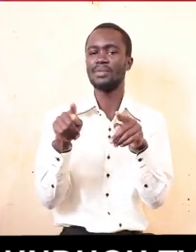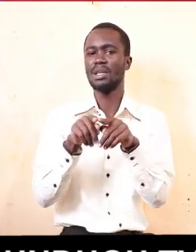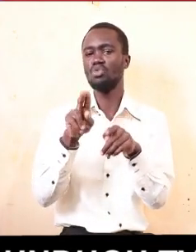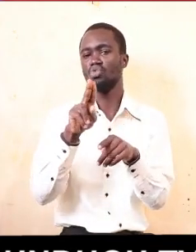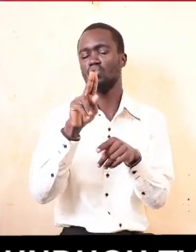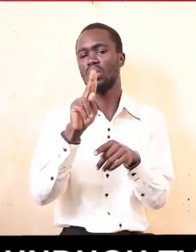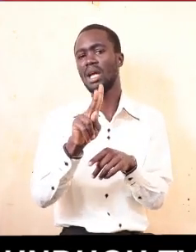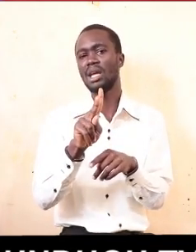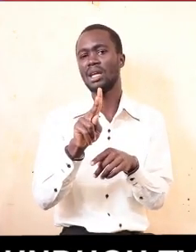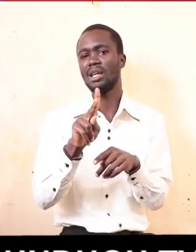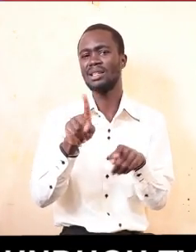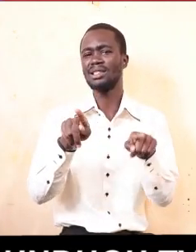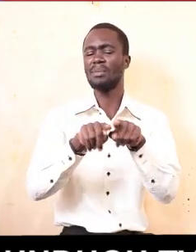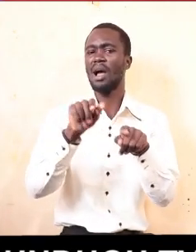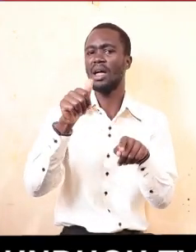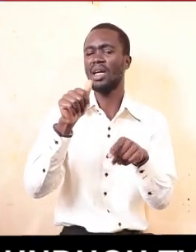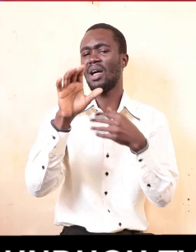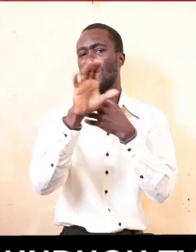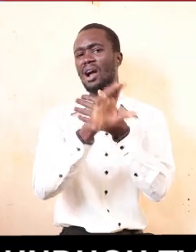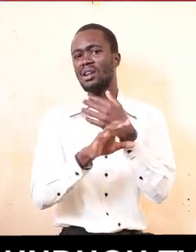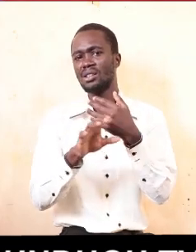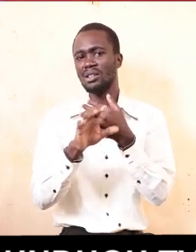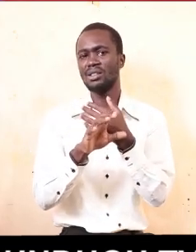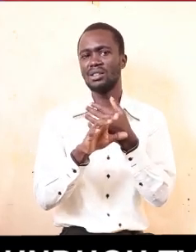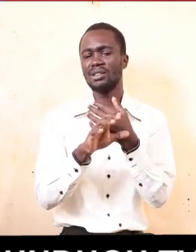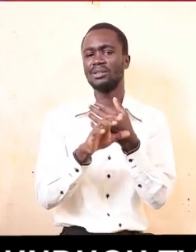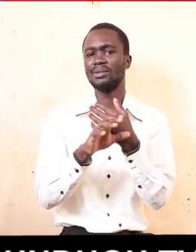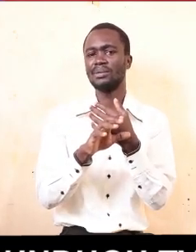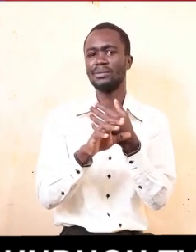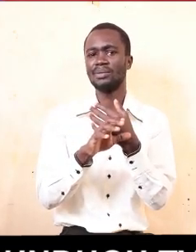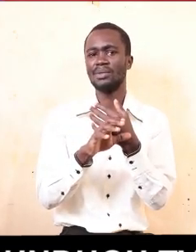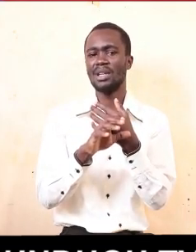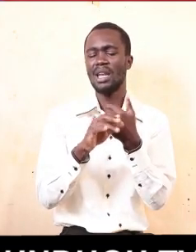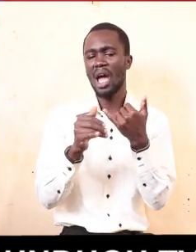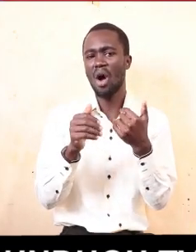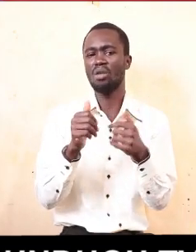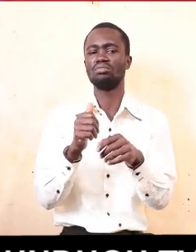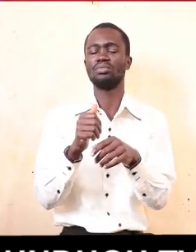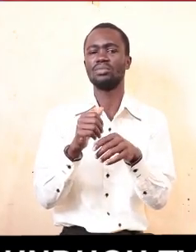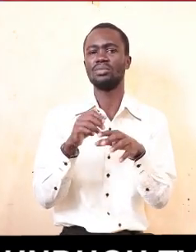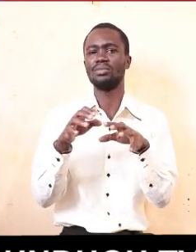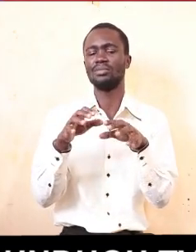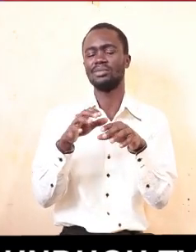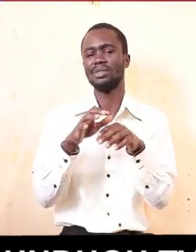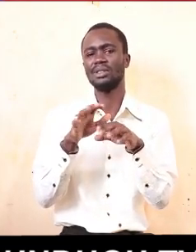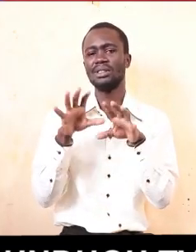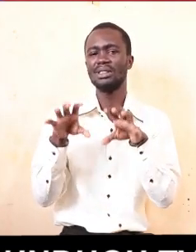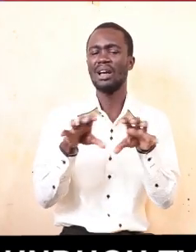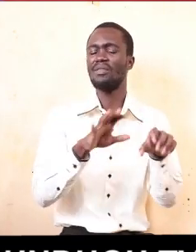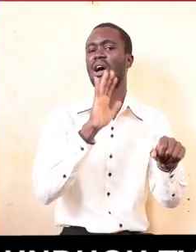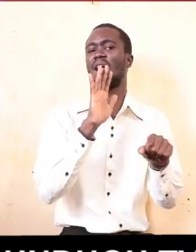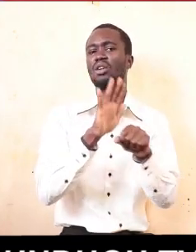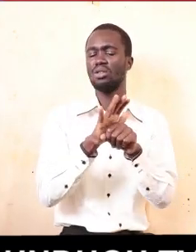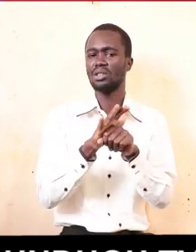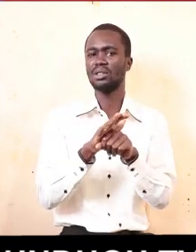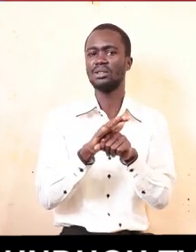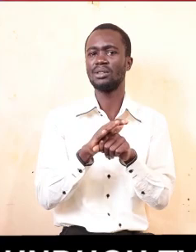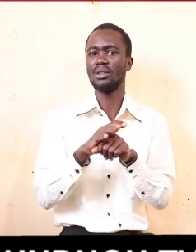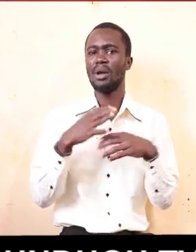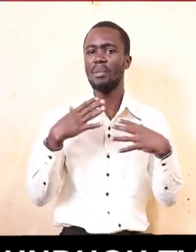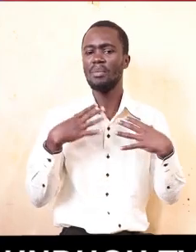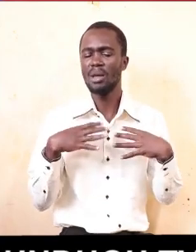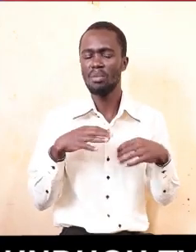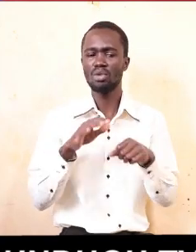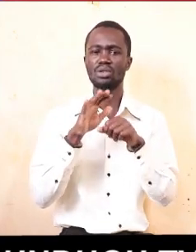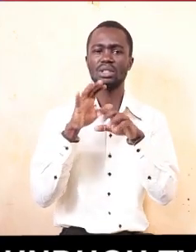Uingereza na nchi nyingi wakati wa dhuluma ambayo inadhulumiwa watu especially